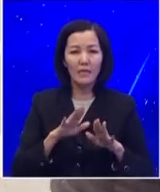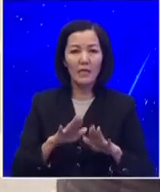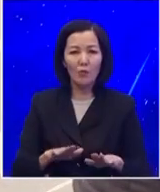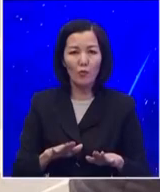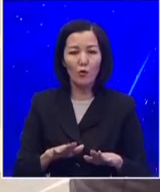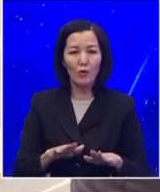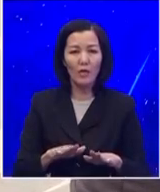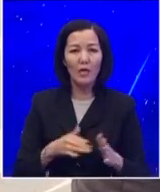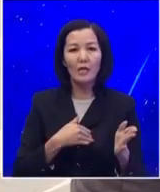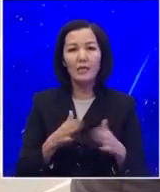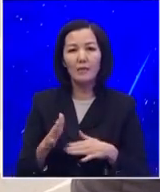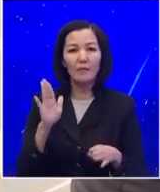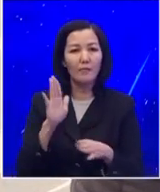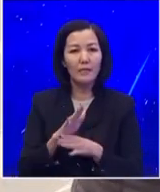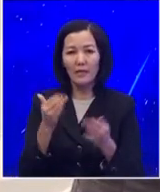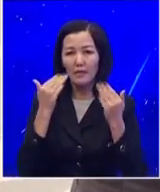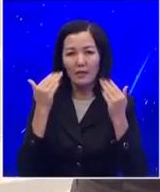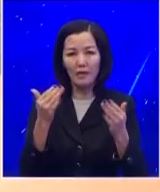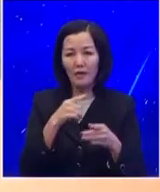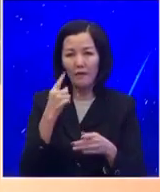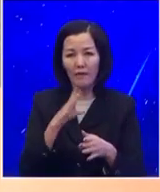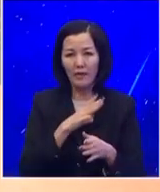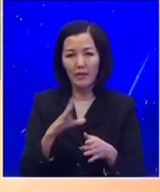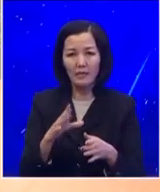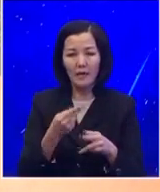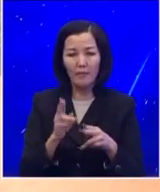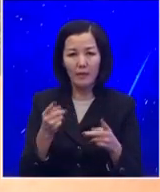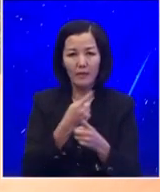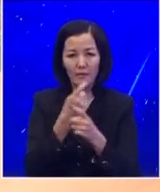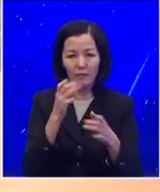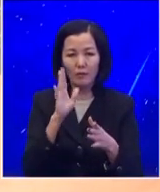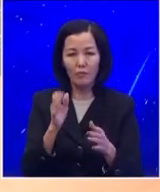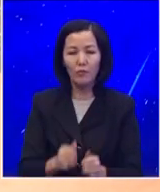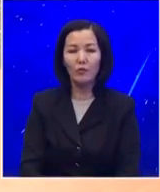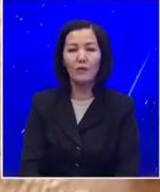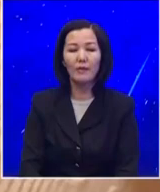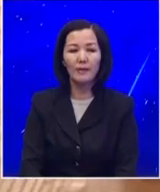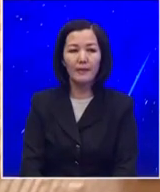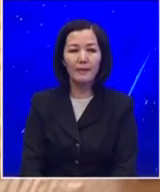Когда снимут посты, в постановлении пока не говорится, об этом будет сообщено дополнительно.